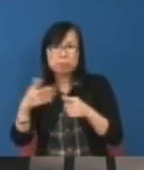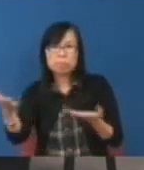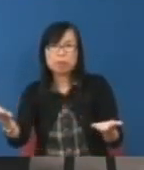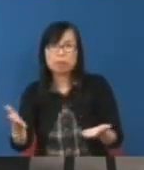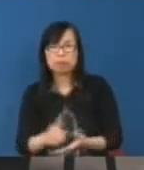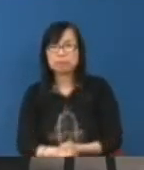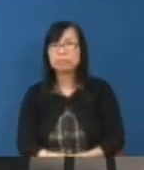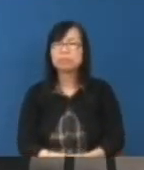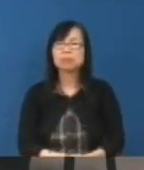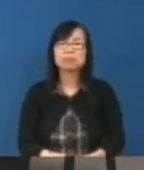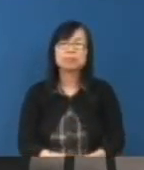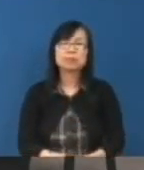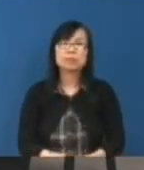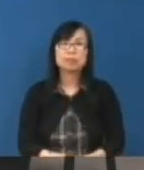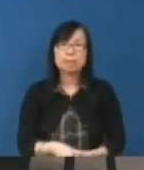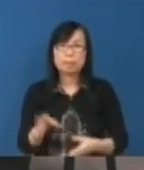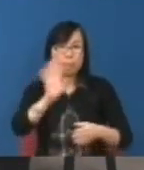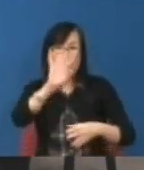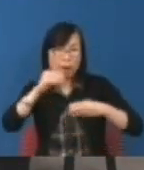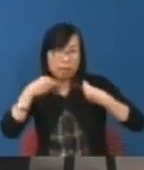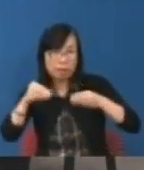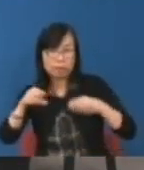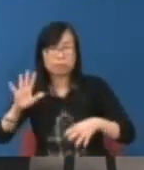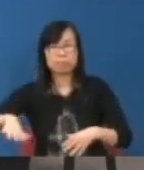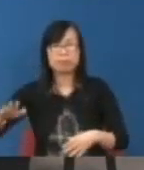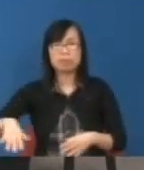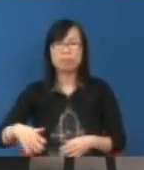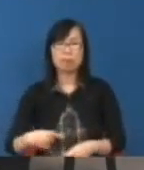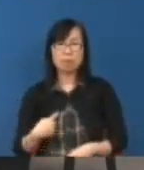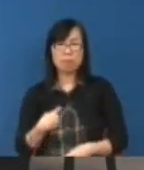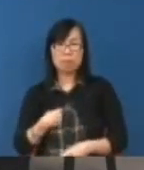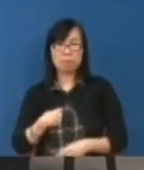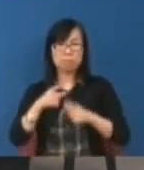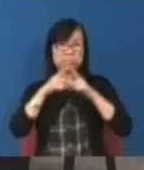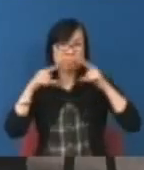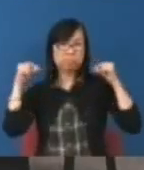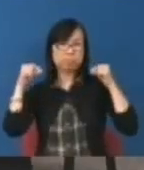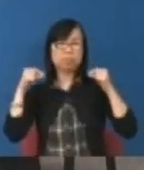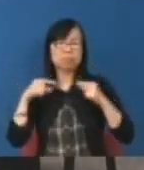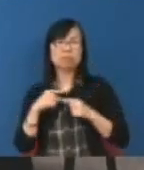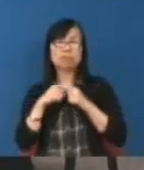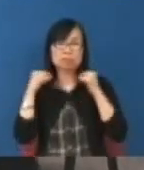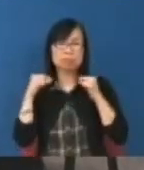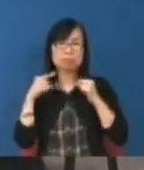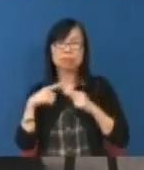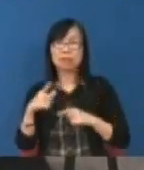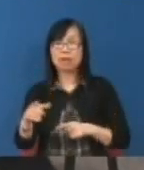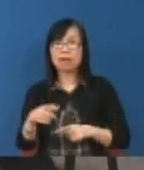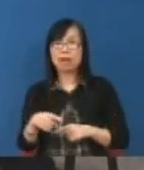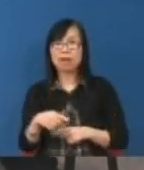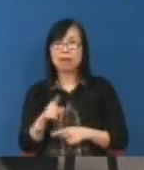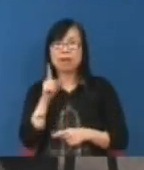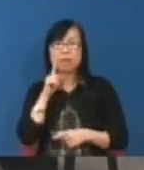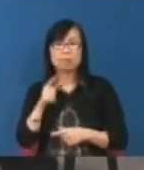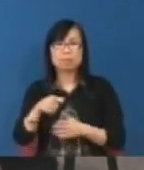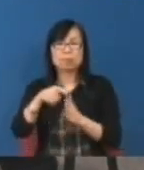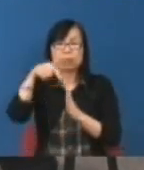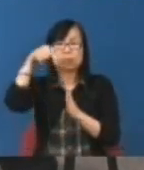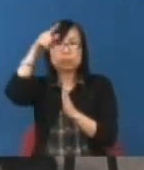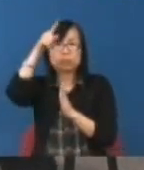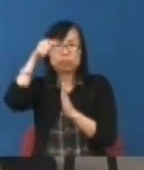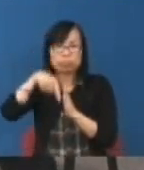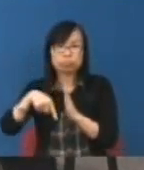還有馬時亨頭痛，突然間頭痛不做，然後走去做台灣私募基金，就做一間事那個阿